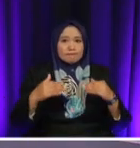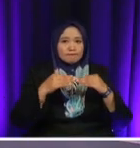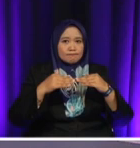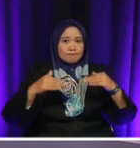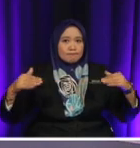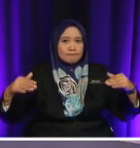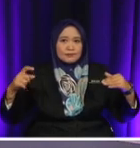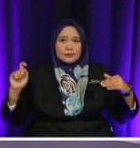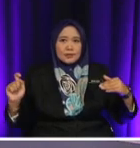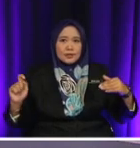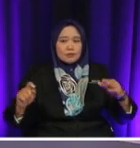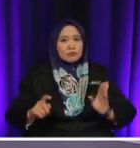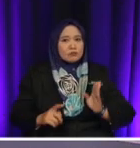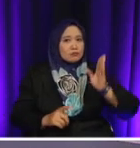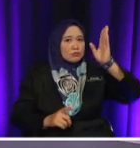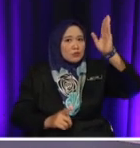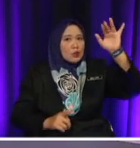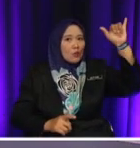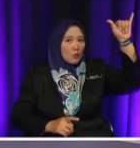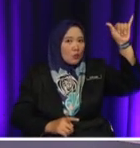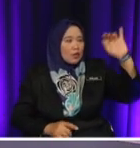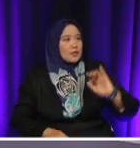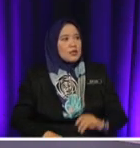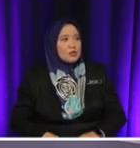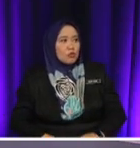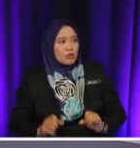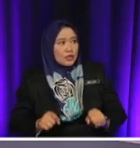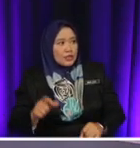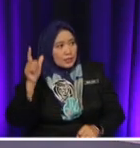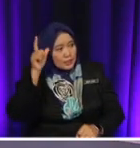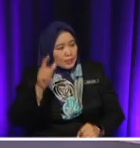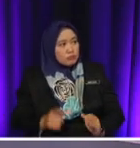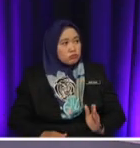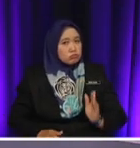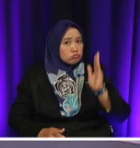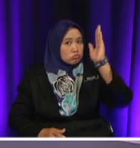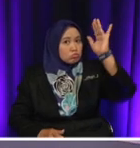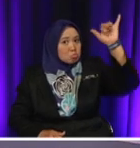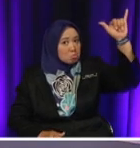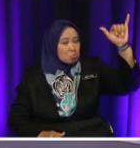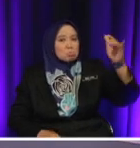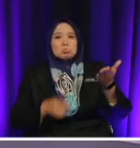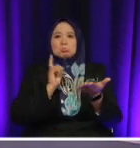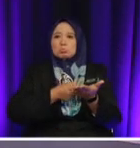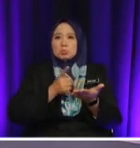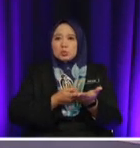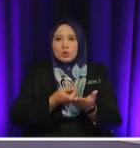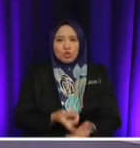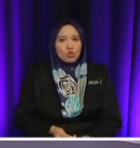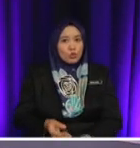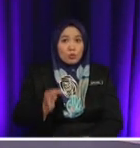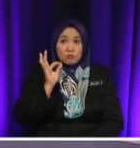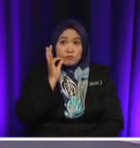adalah bilangan buah manakala Paksi x adalah julat jisim dalam gram oke yang mewakili